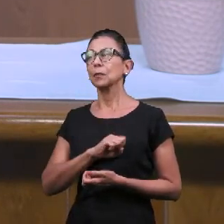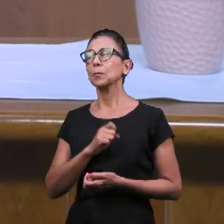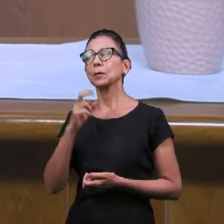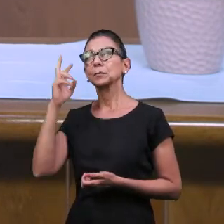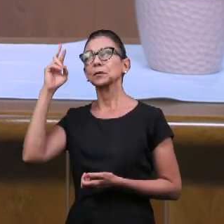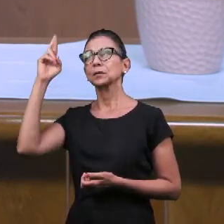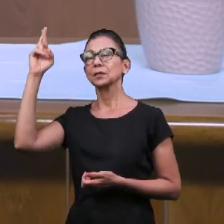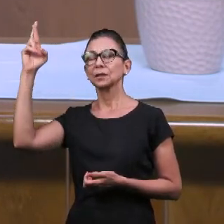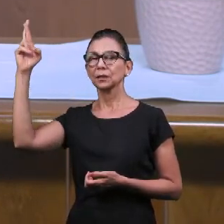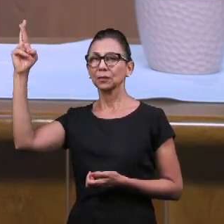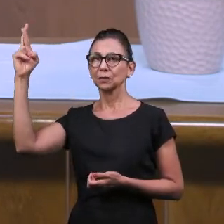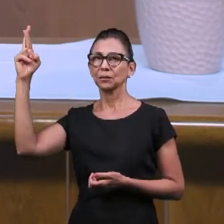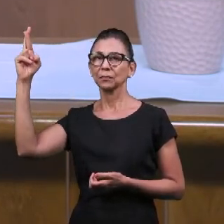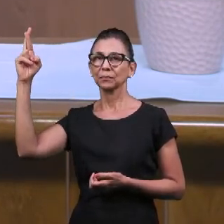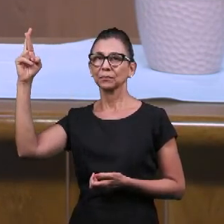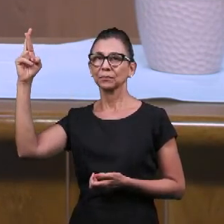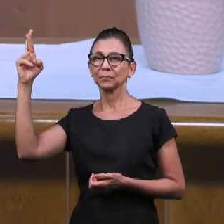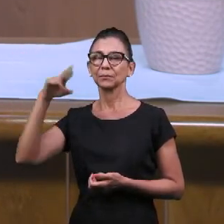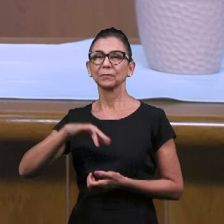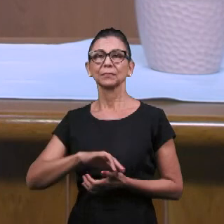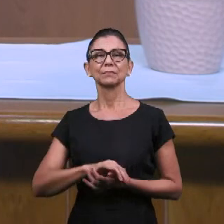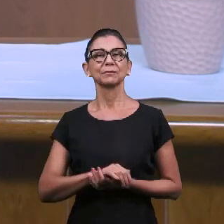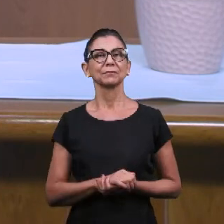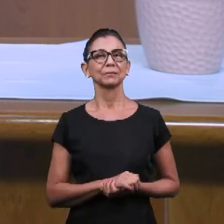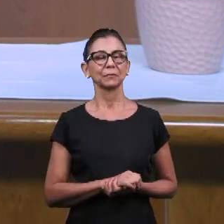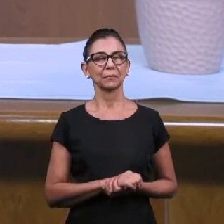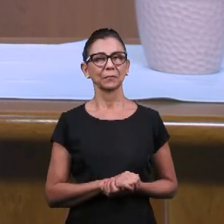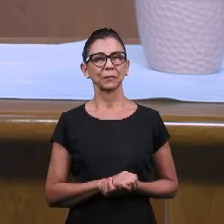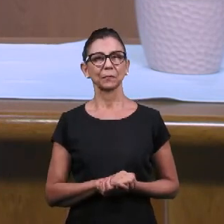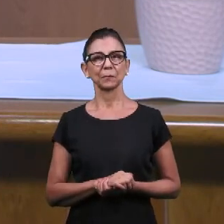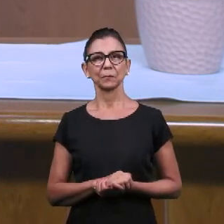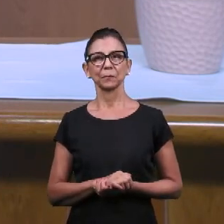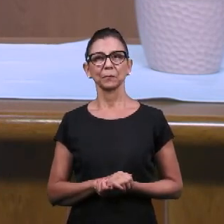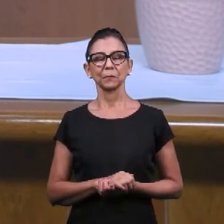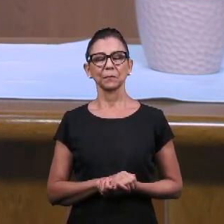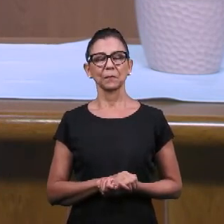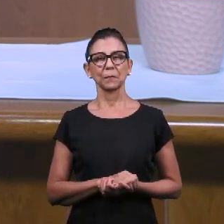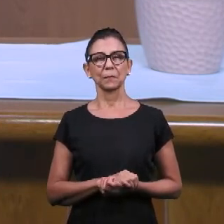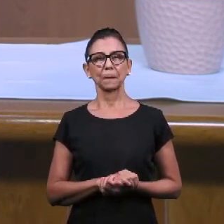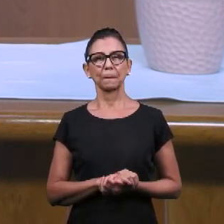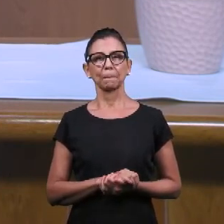же, что мы также любим Его.